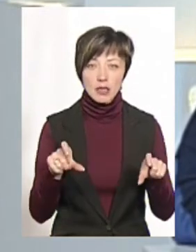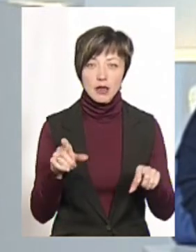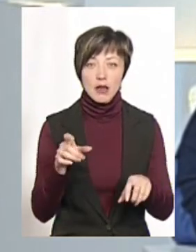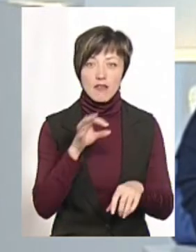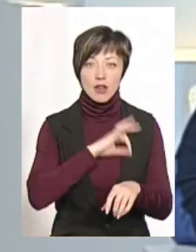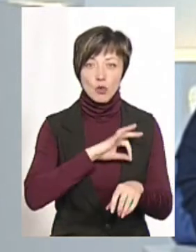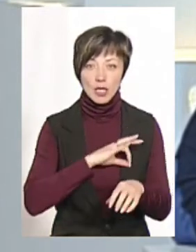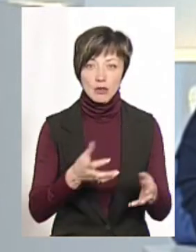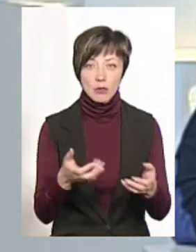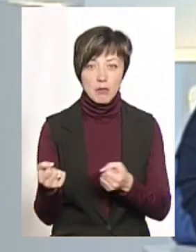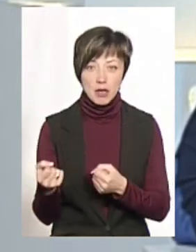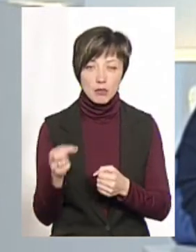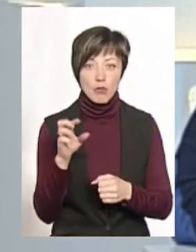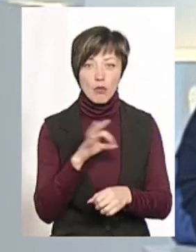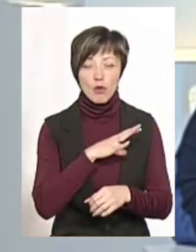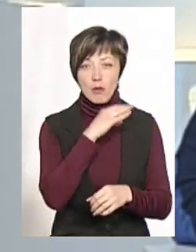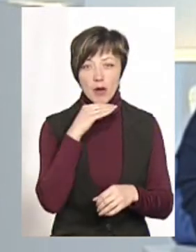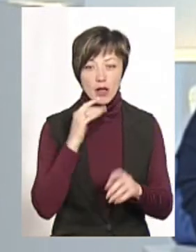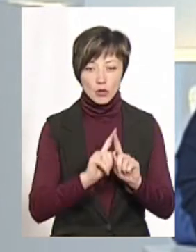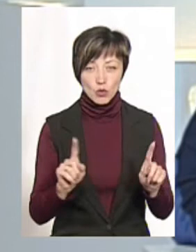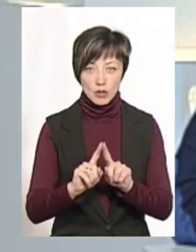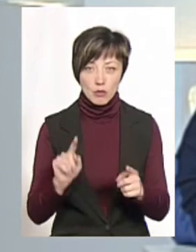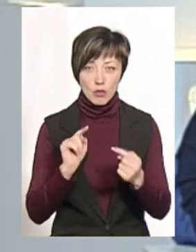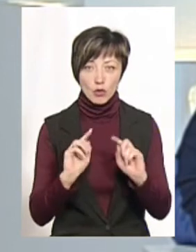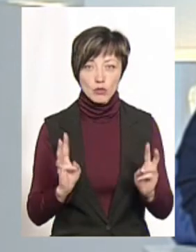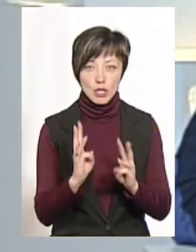в експлуатацію. Бо було багато нюансів з